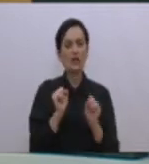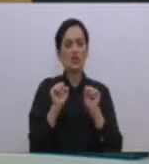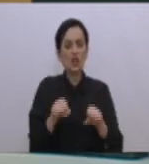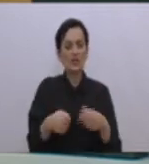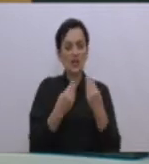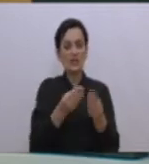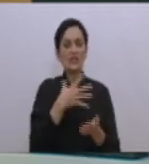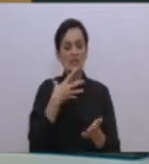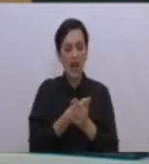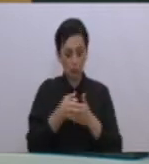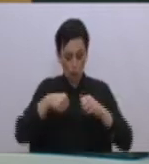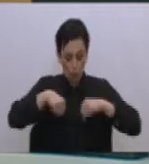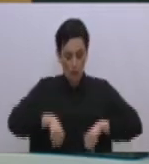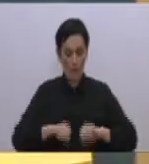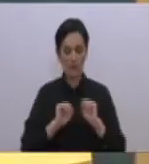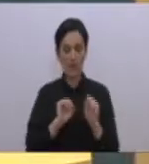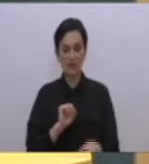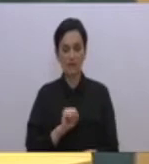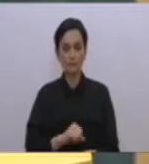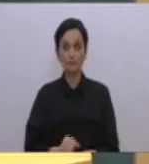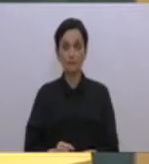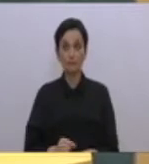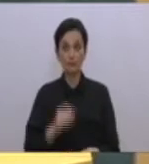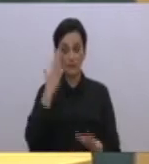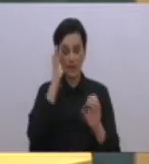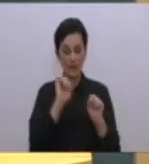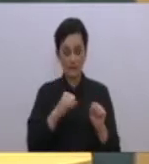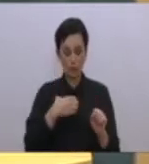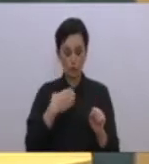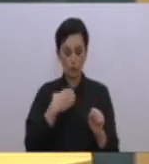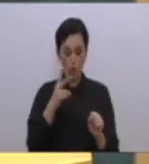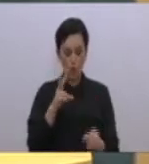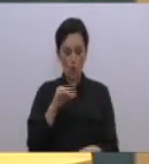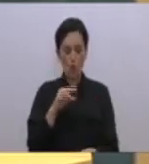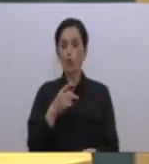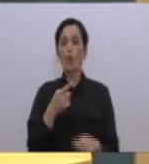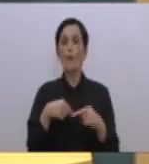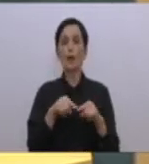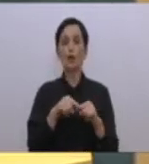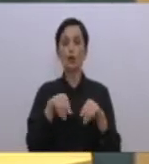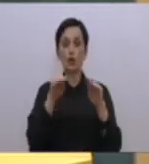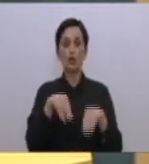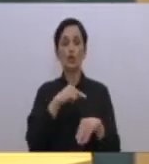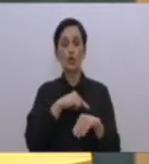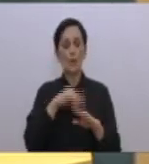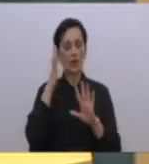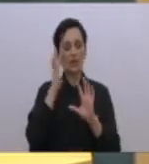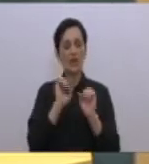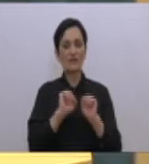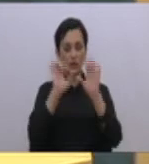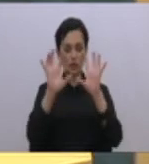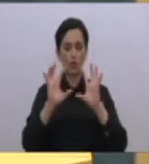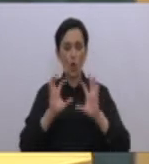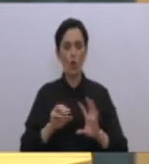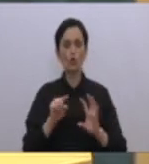შესაძლებლობები საკუთარი უფლებების დაცვისთვის. თავდაცვისა და უშიშროების კომიტეტი შეიმუშავებს თავდაცვის კოდექსს,